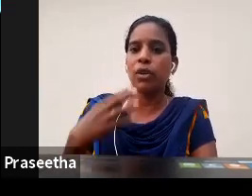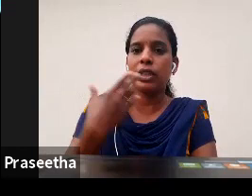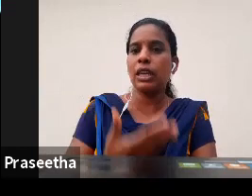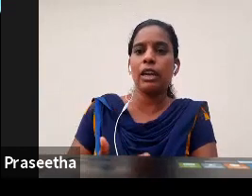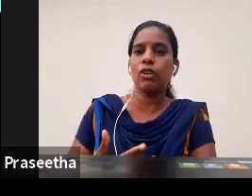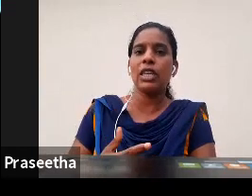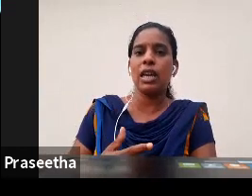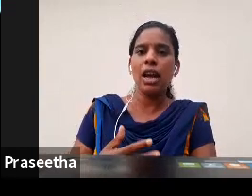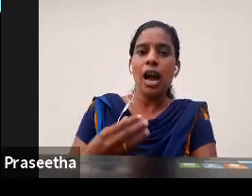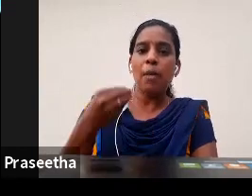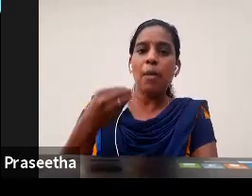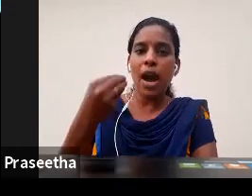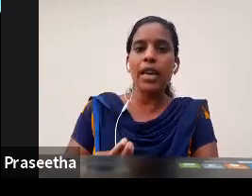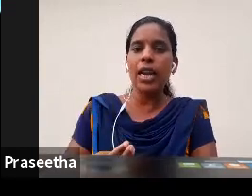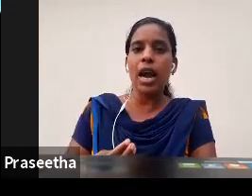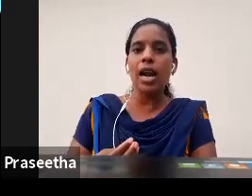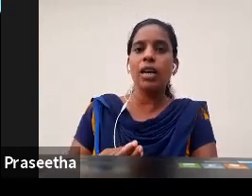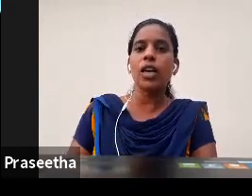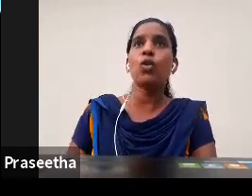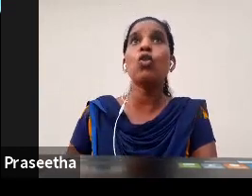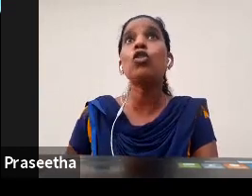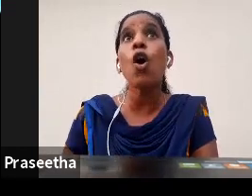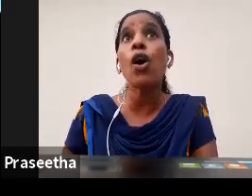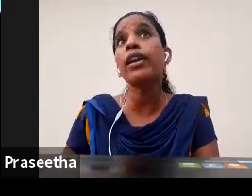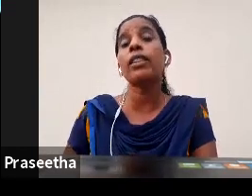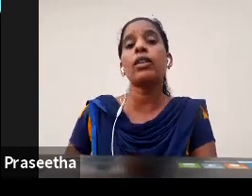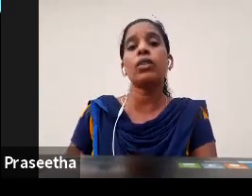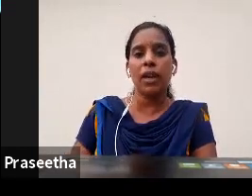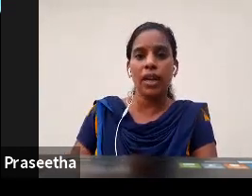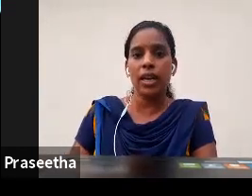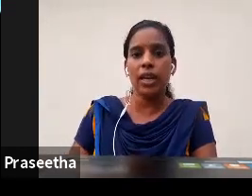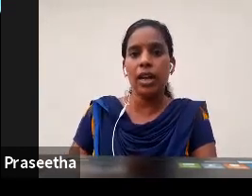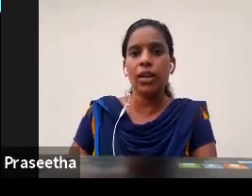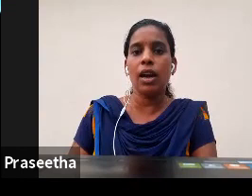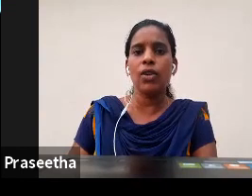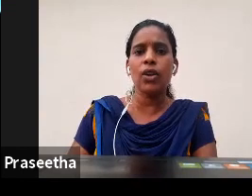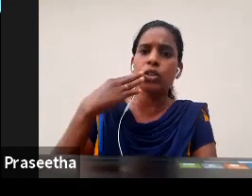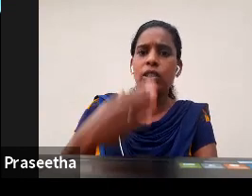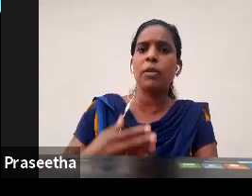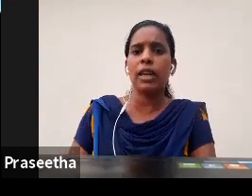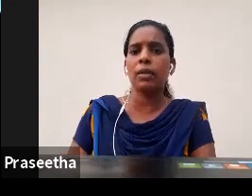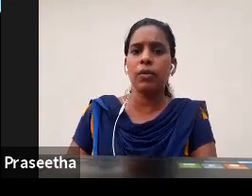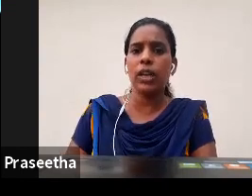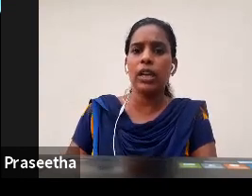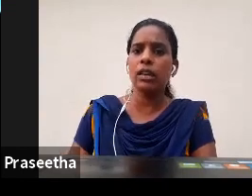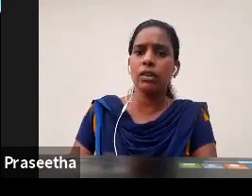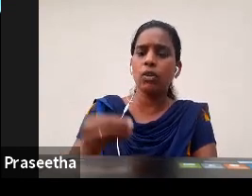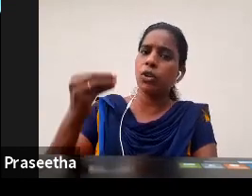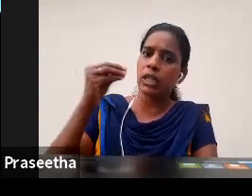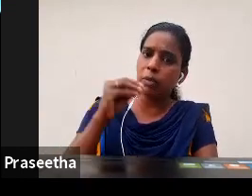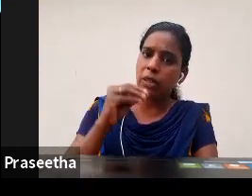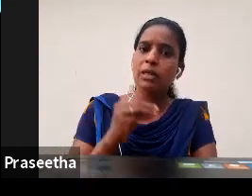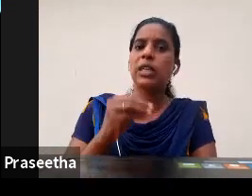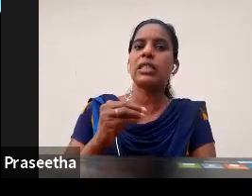പറയും, അവർക്ക് തീരെ ലാംഗ്വേജ് ഇല്ല. അപ്പൊ അങ്ങനെയുള്ള ആളുകൾക്ക് ഗുഡ് മോർണിംഗ് എന്നൊന്നും പറയാൻ കഴിയില്ല, അവർക്ക് ഒരു ഒച്ച മാത്രമായിരിക്കും വരിക.